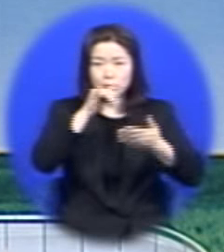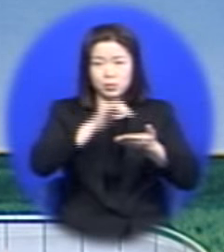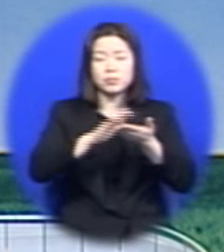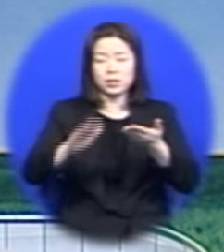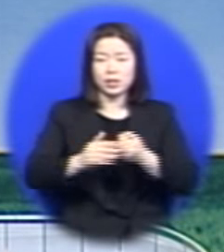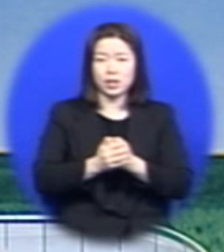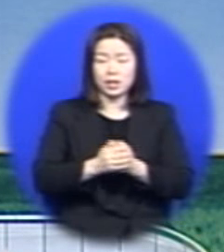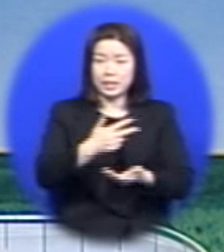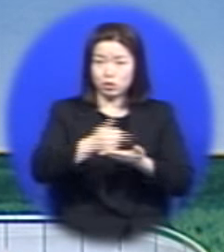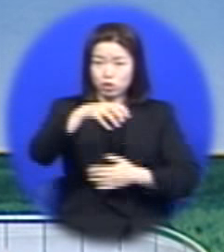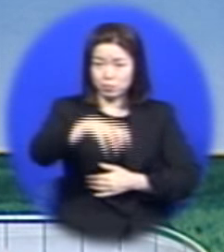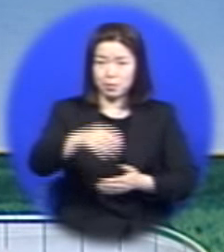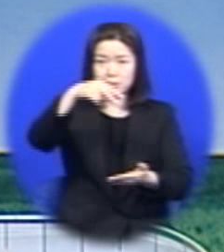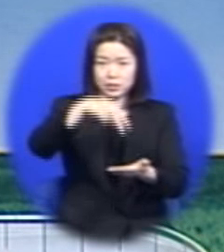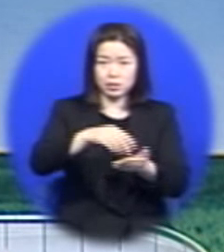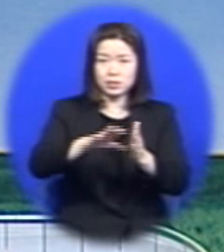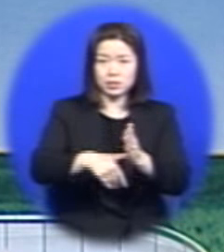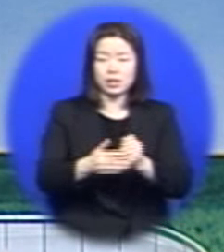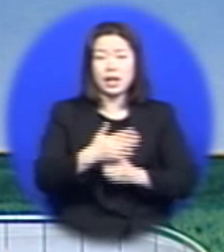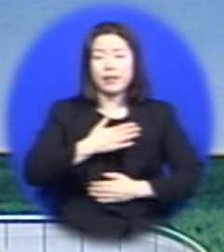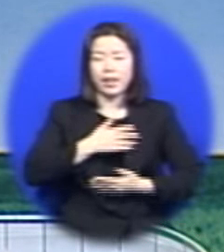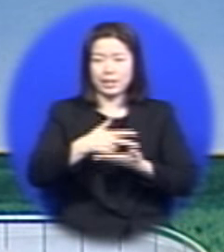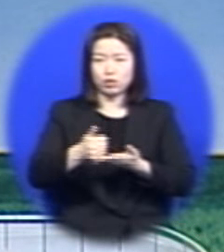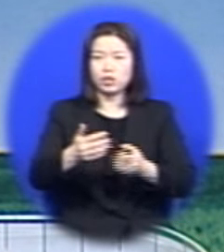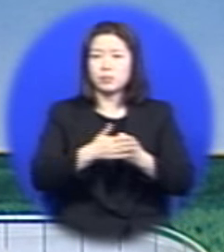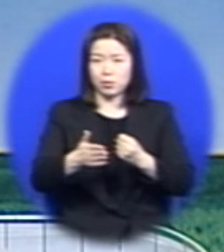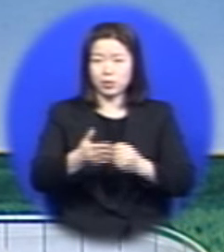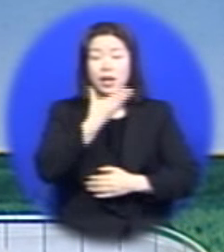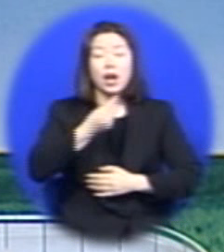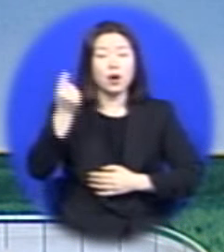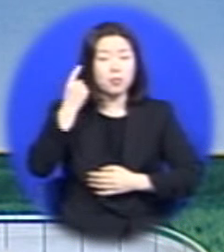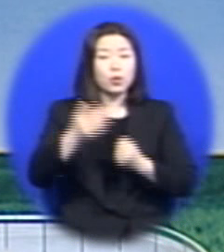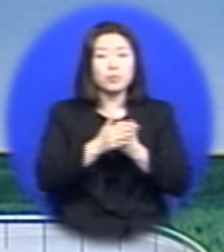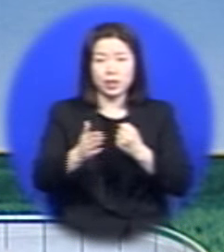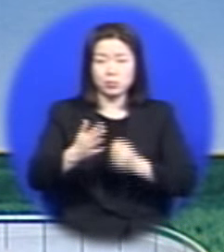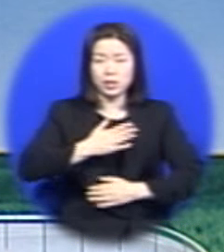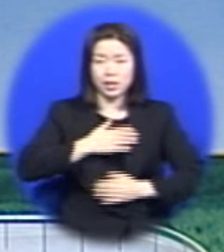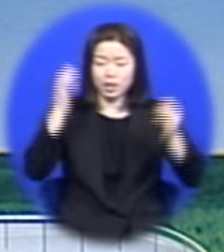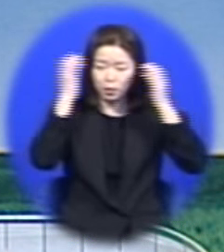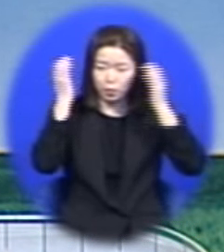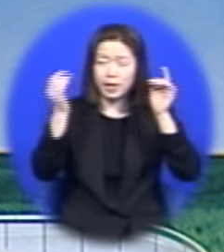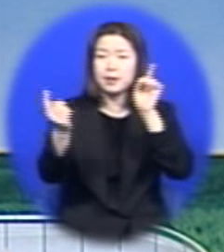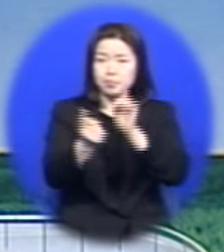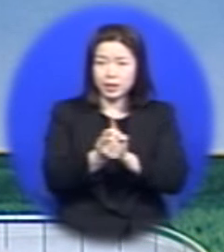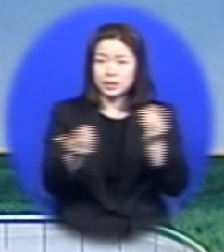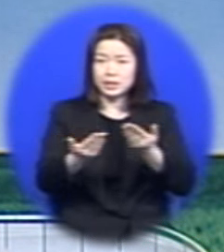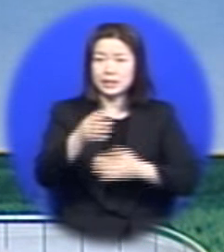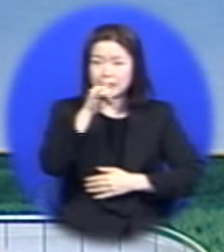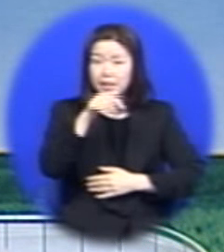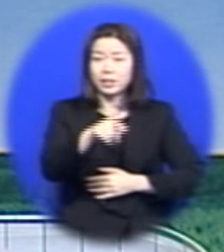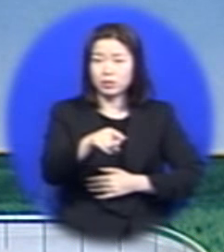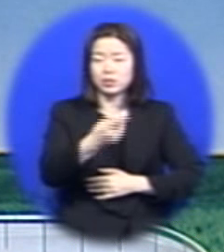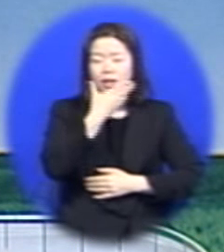주님 앞에 섰을 때 내가 주님 때문에, 복음 때문에 내가 고난당했던 일이 있다는 것은